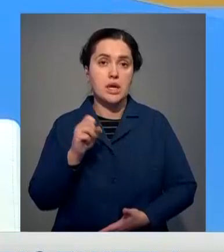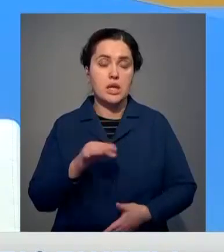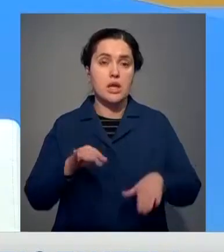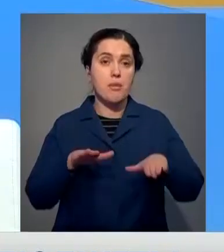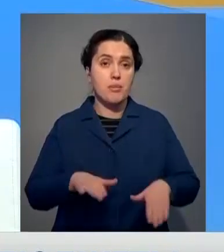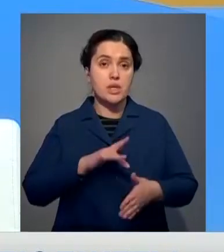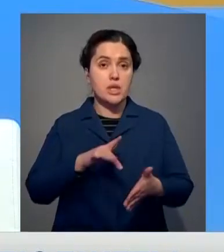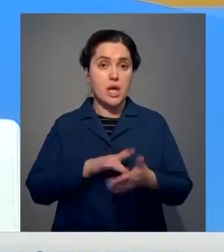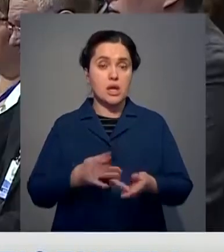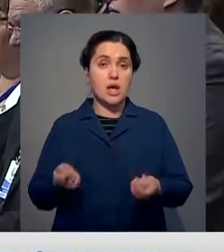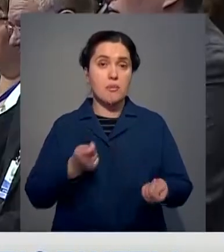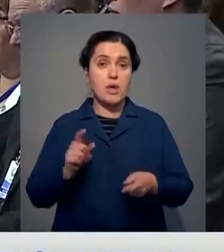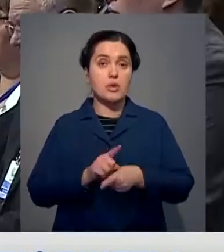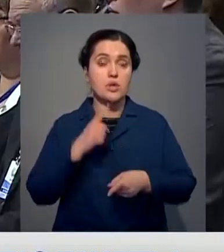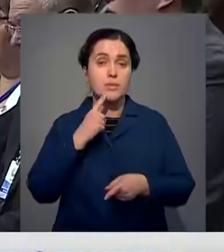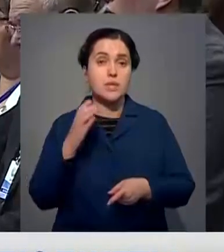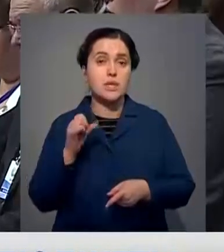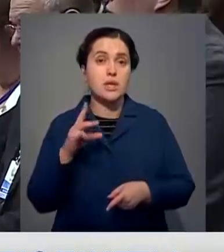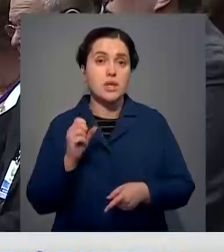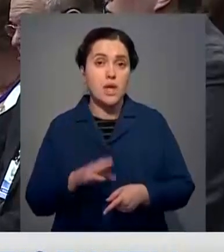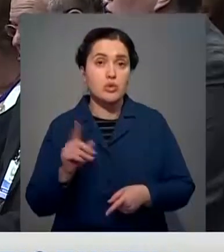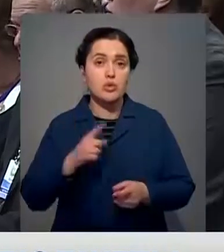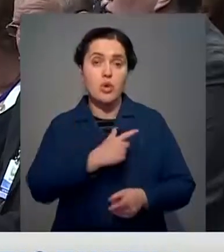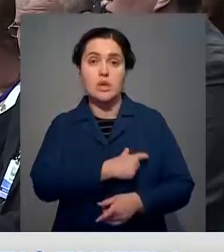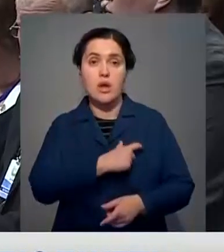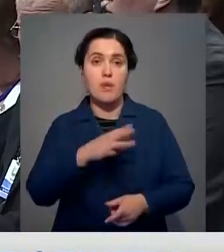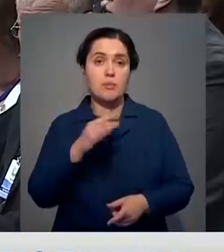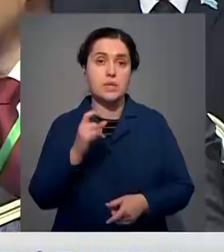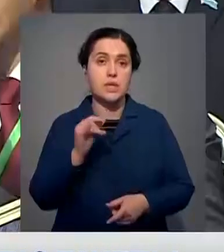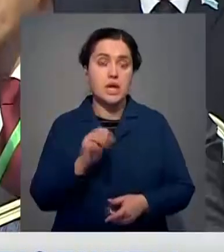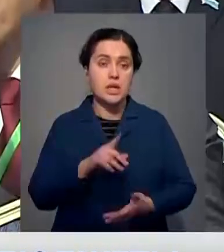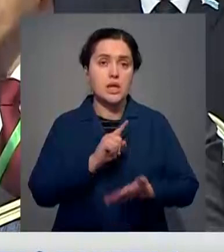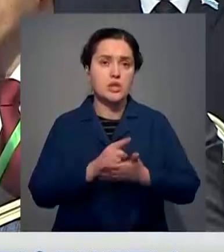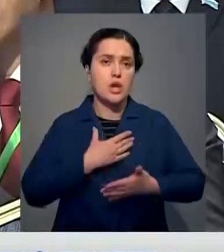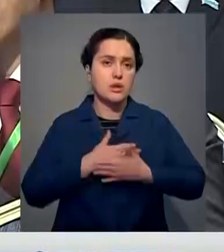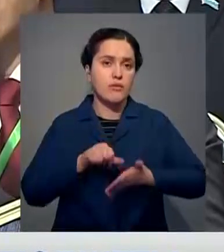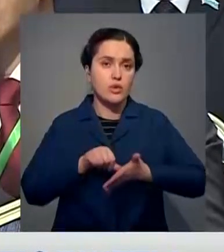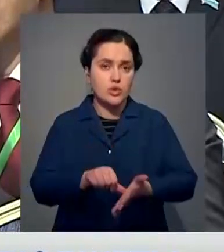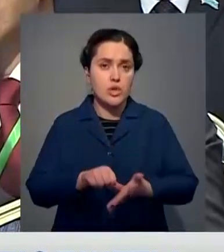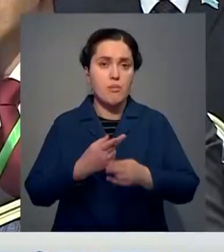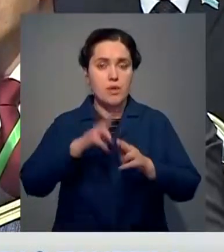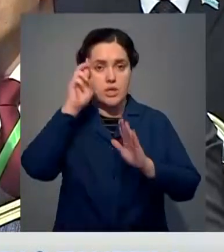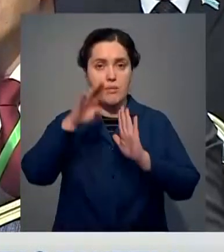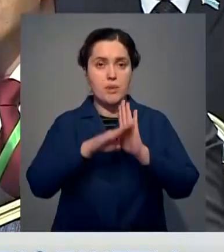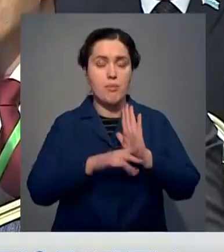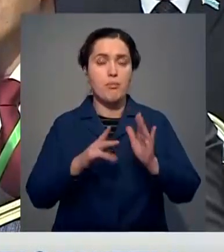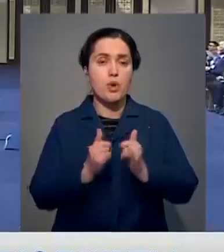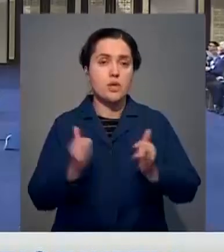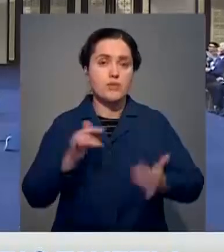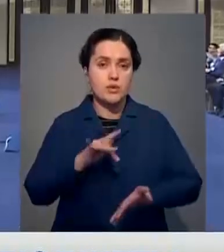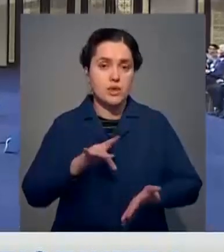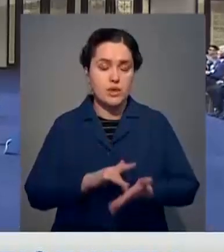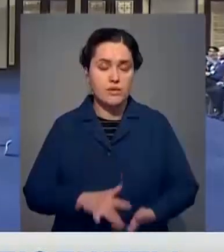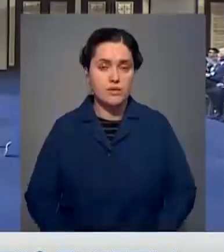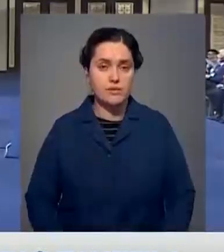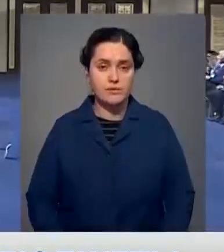маслихатов и местные акиматы. Также спикер Сената подчеркнула, что депутаты маслихатов должны принимать активное участие в разработке государственных программ по